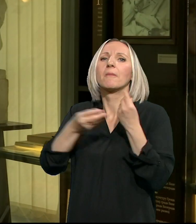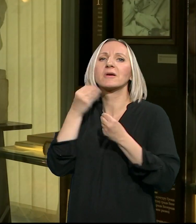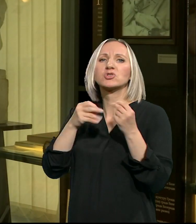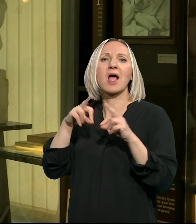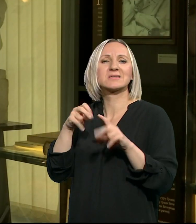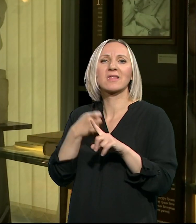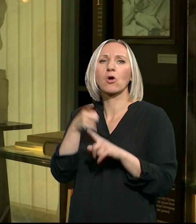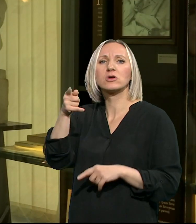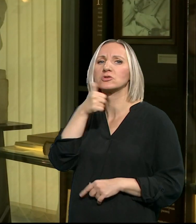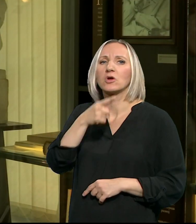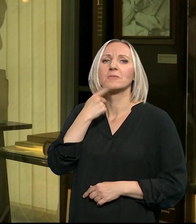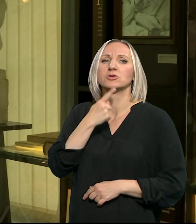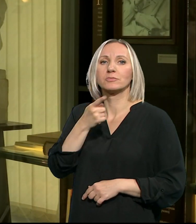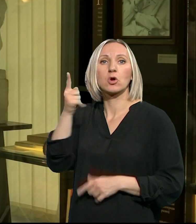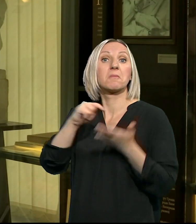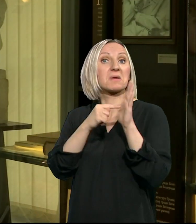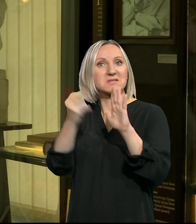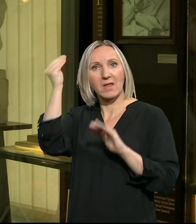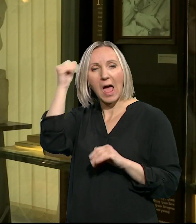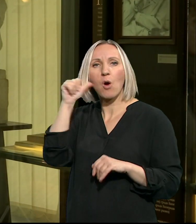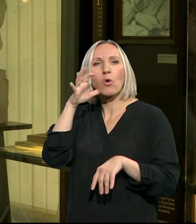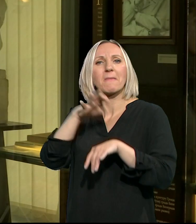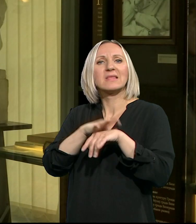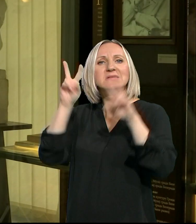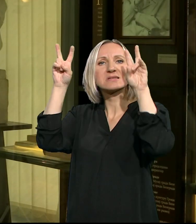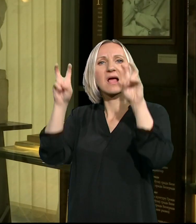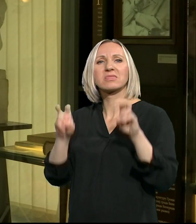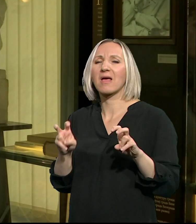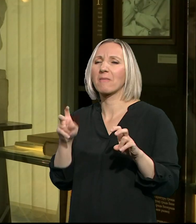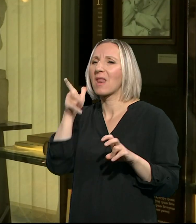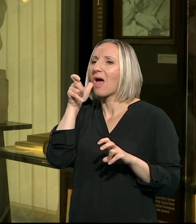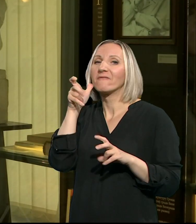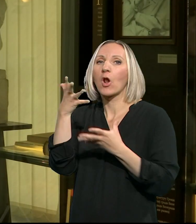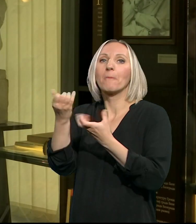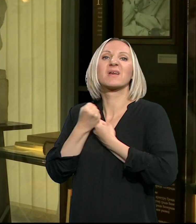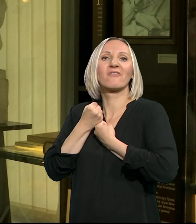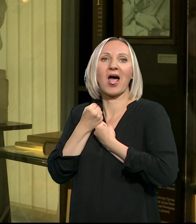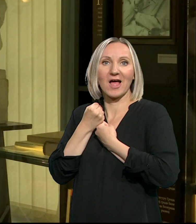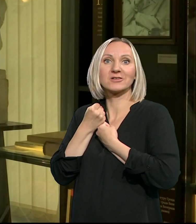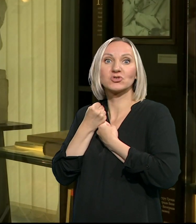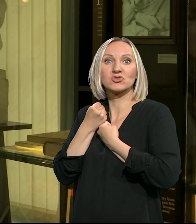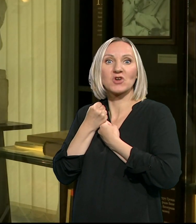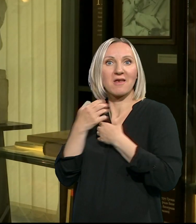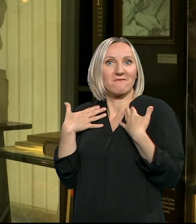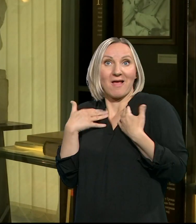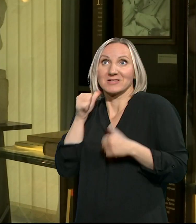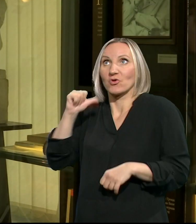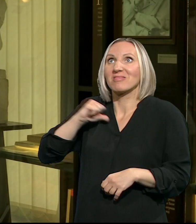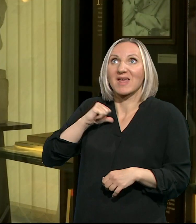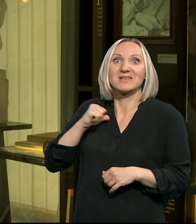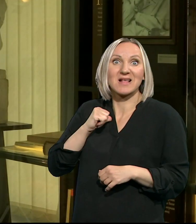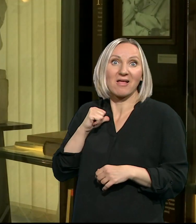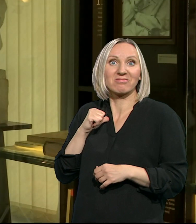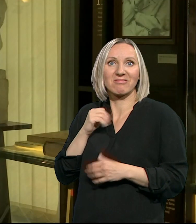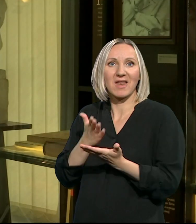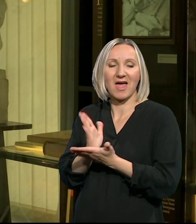da predstavi zapravo nauku i neke medicinske teme na izuzetno prijemčin, žovijelan i interesantan način.